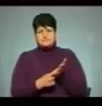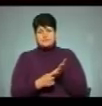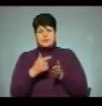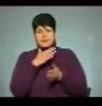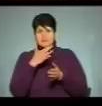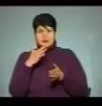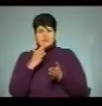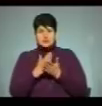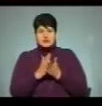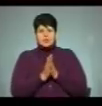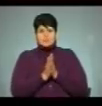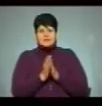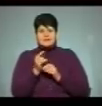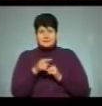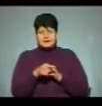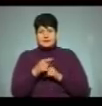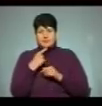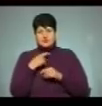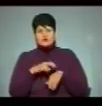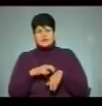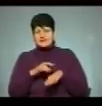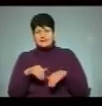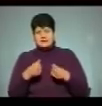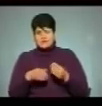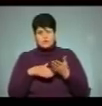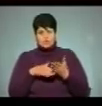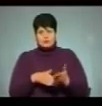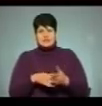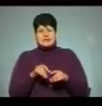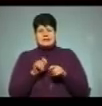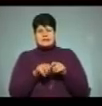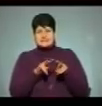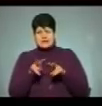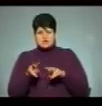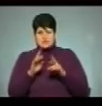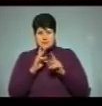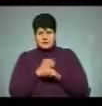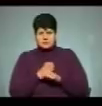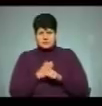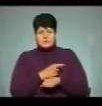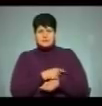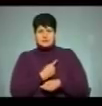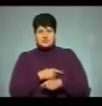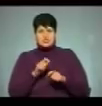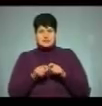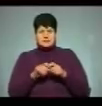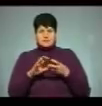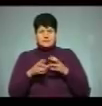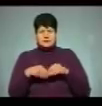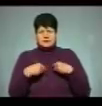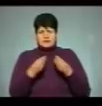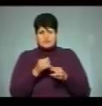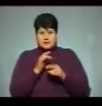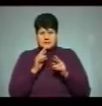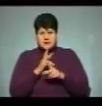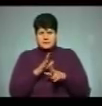Багато є клопотань таких, що вони надають, що лікарі не надавали допомогу, слідчі неправильно зробили, судмедексперт неправильний висновок дав. Так